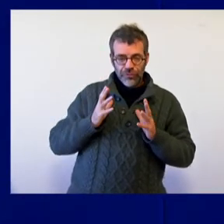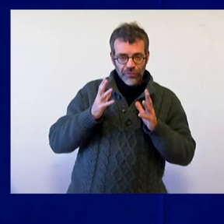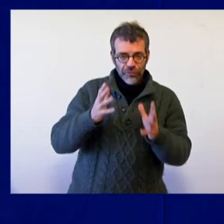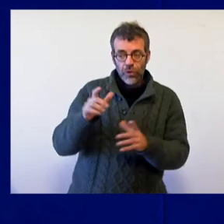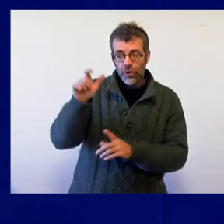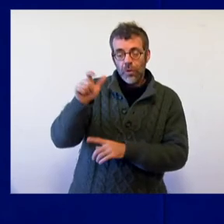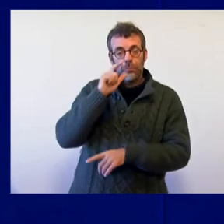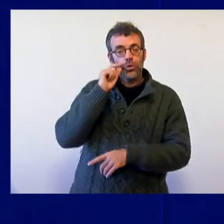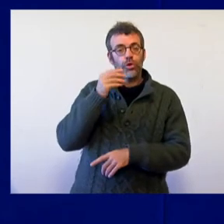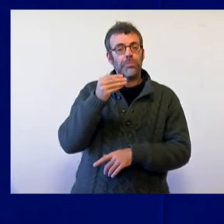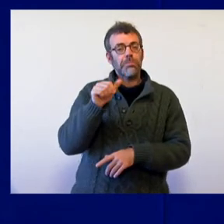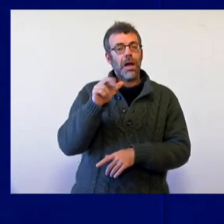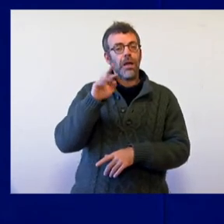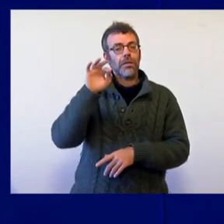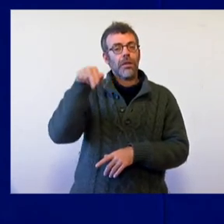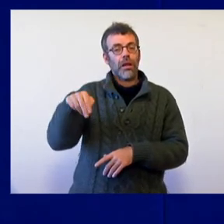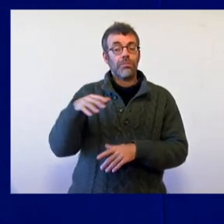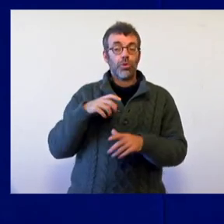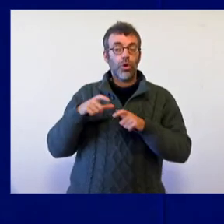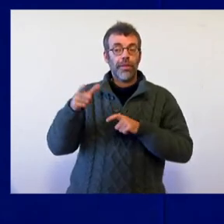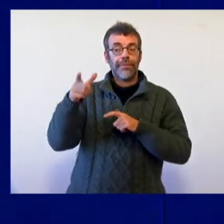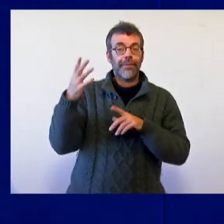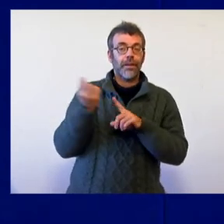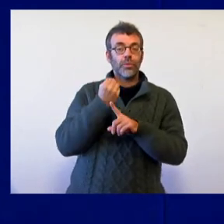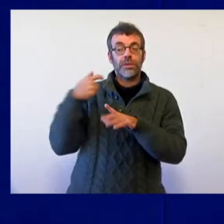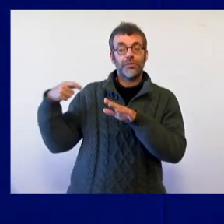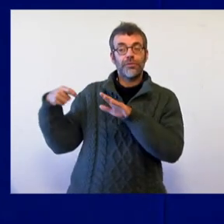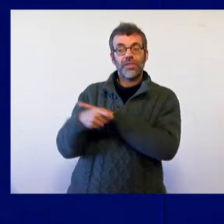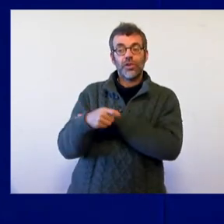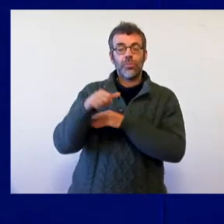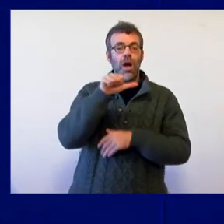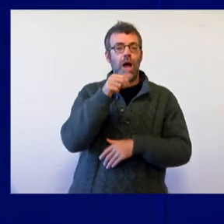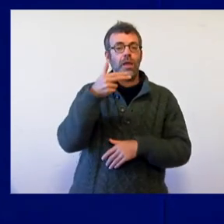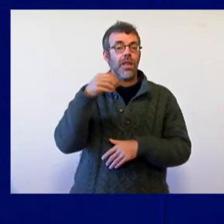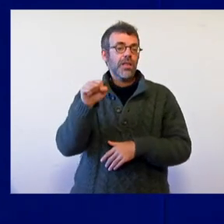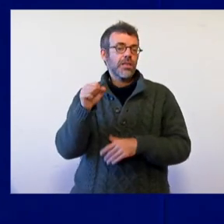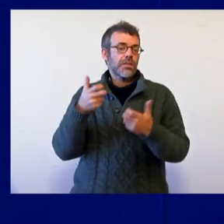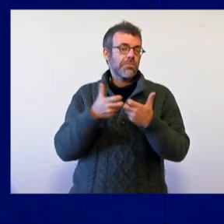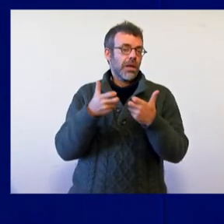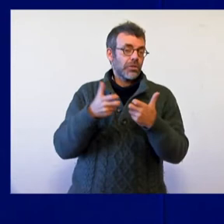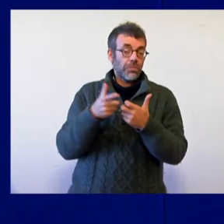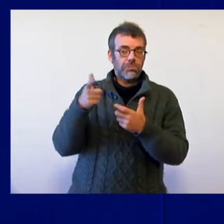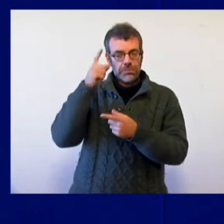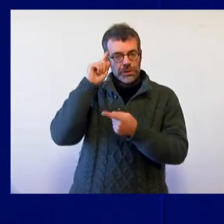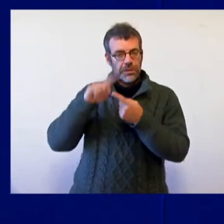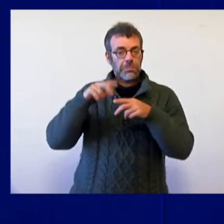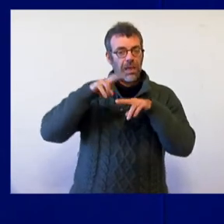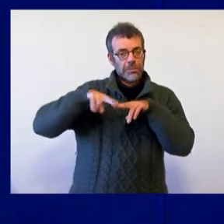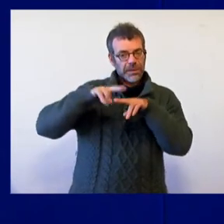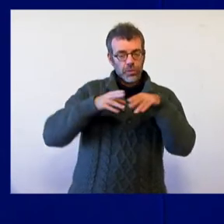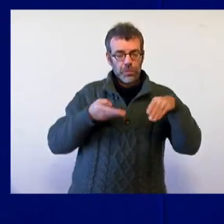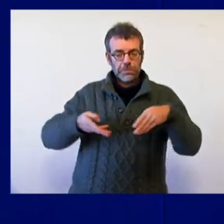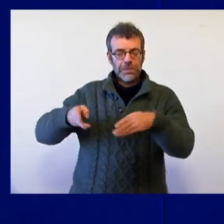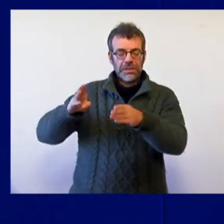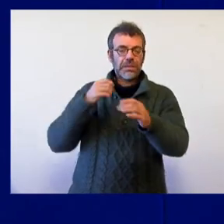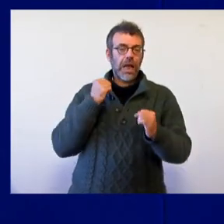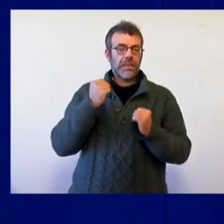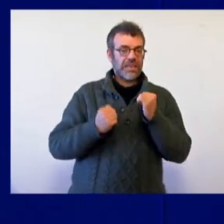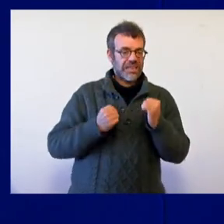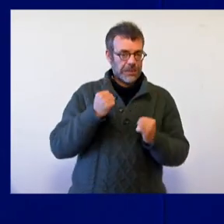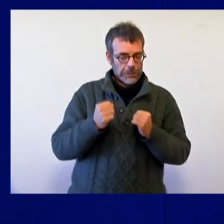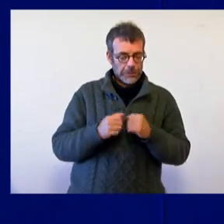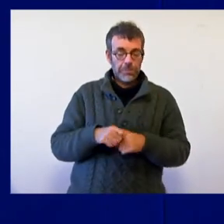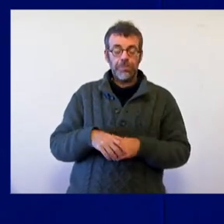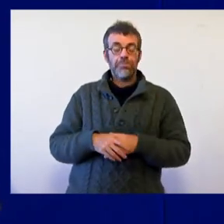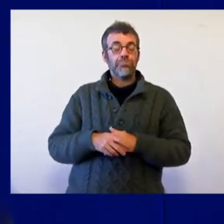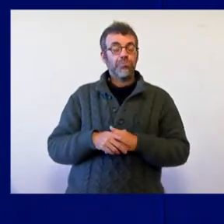saisi l'opportunité d'obtenir des financements, notamment de l'ANS, dans le cadre de la réhabilitation de la piste d'athlétisme.